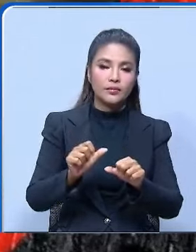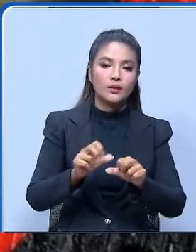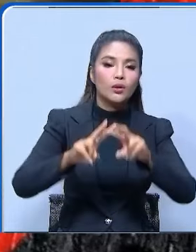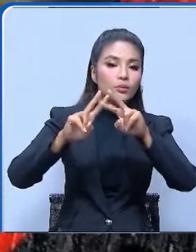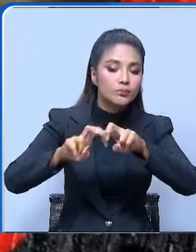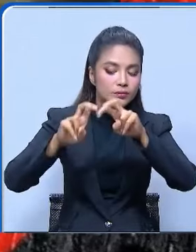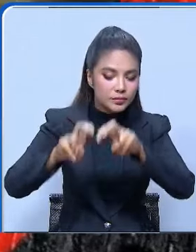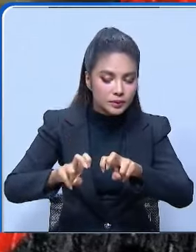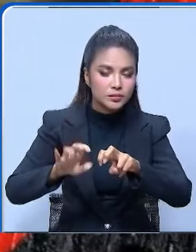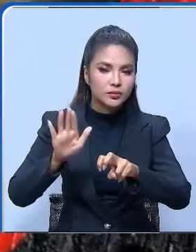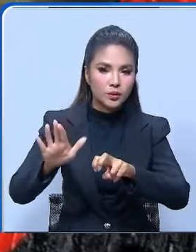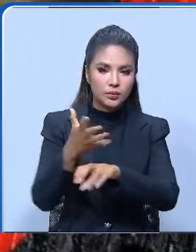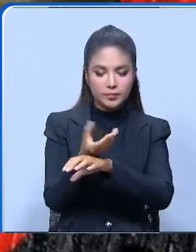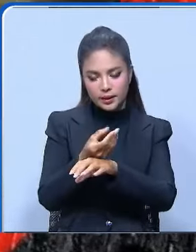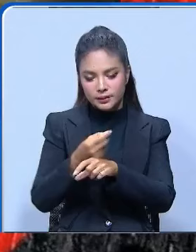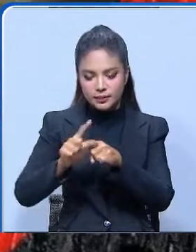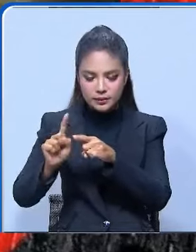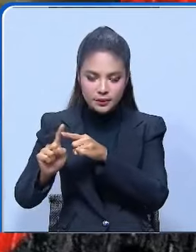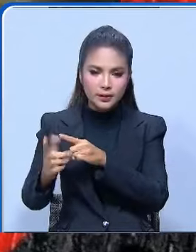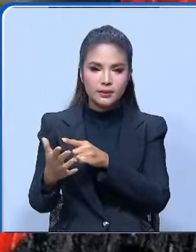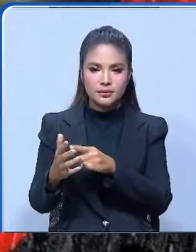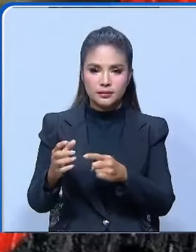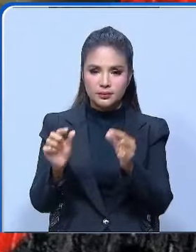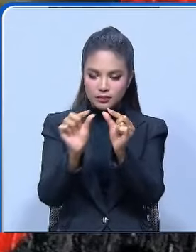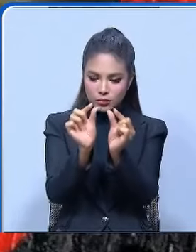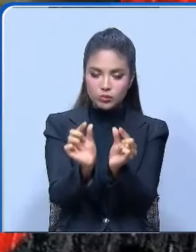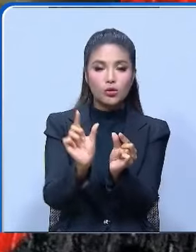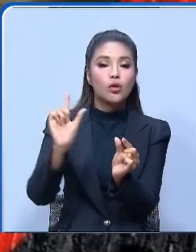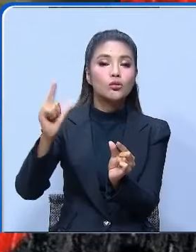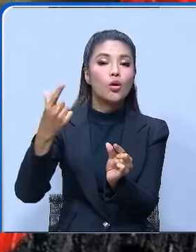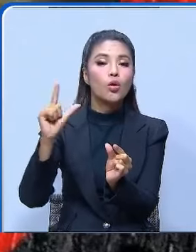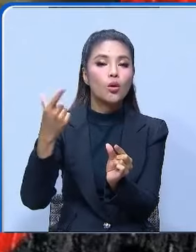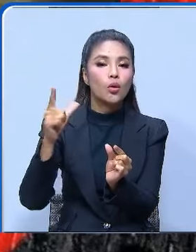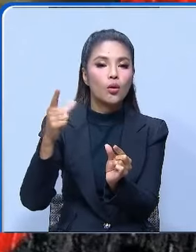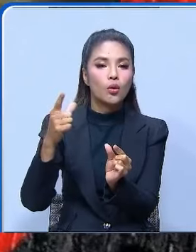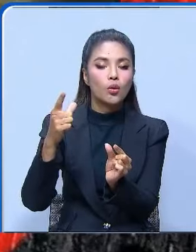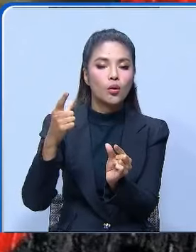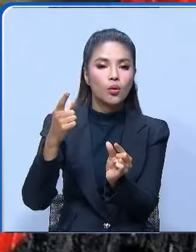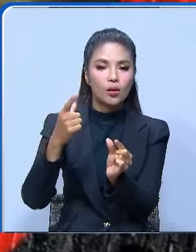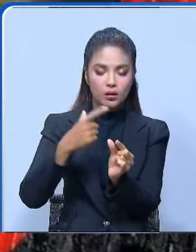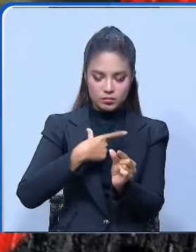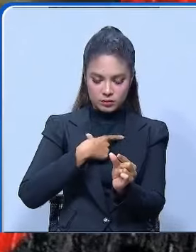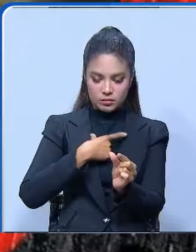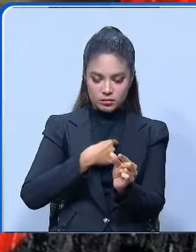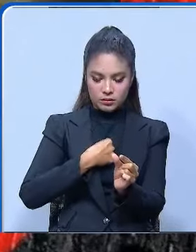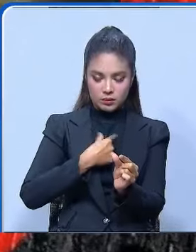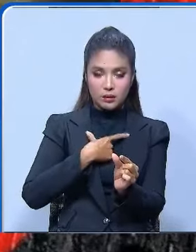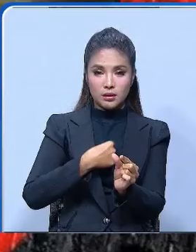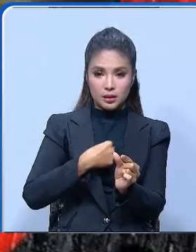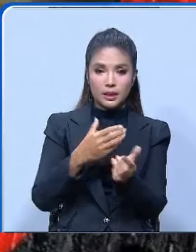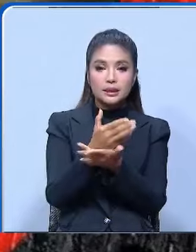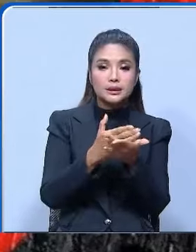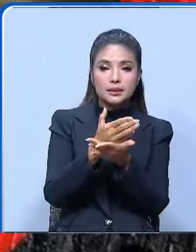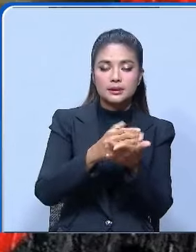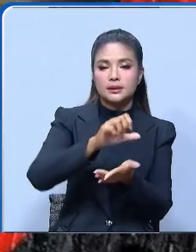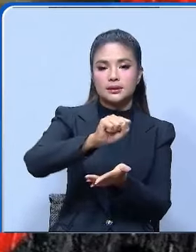ติองค์การมหาชนนะคะพบว่าทุกเส้นเนี่ยมีเปอร์เซ็นต์ทองแล้วก็มีเพียงสร้อยคอครึ่งสลึง1รายการที่น้ำหนักทองหาย